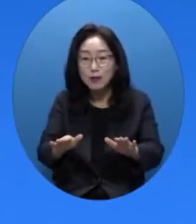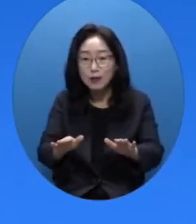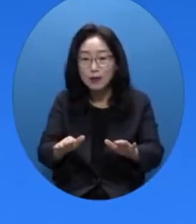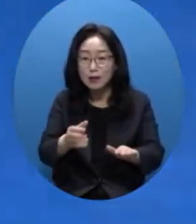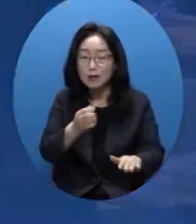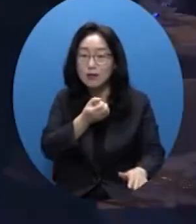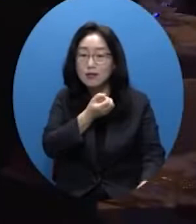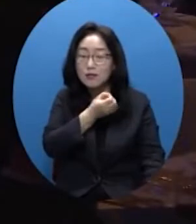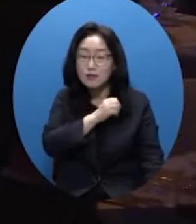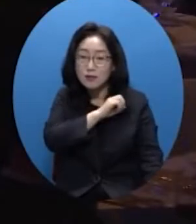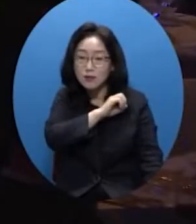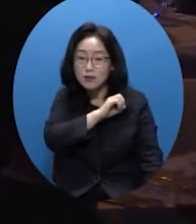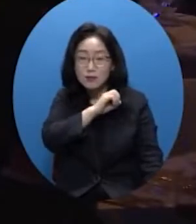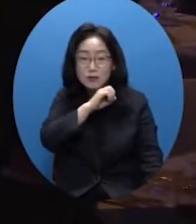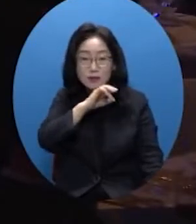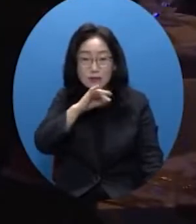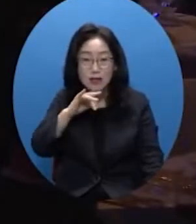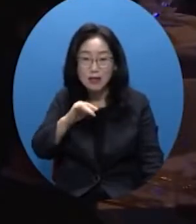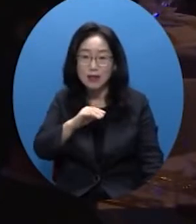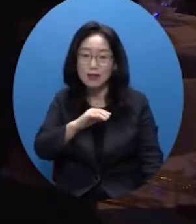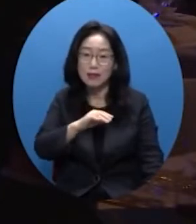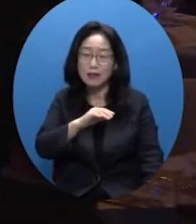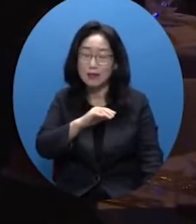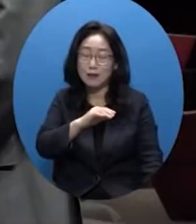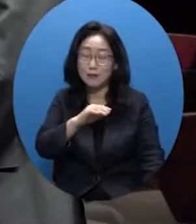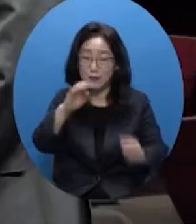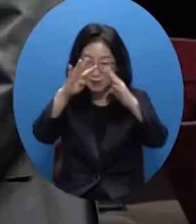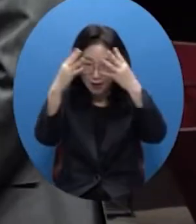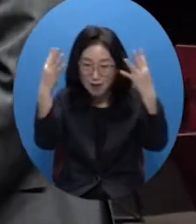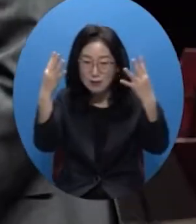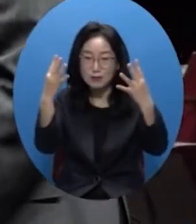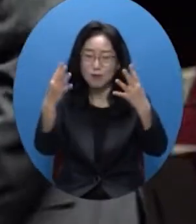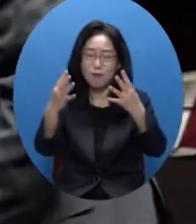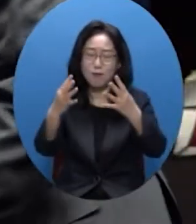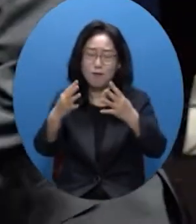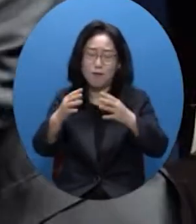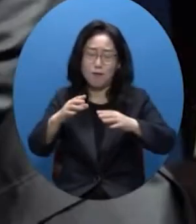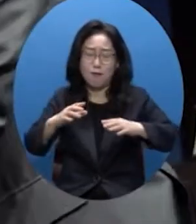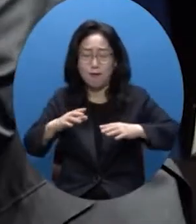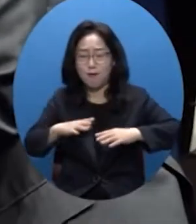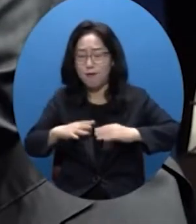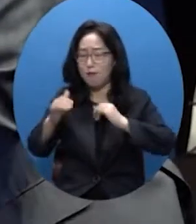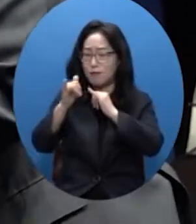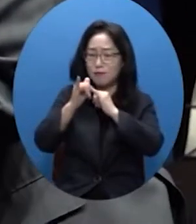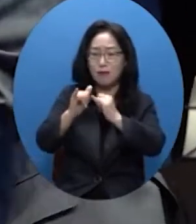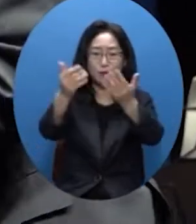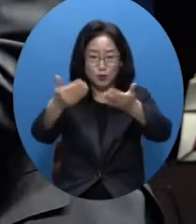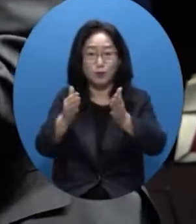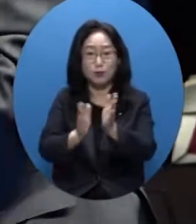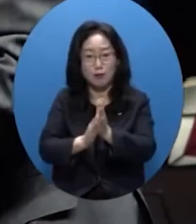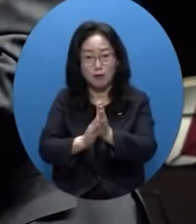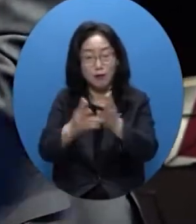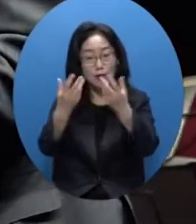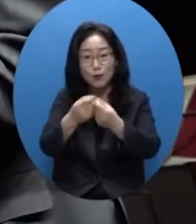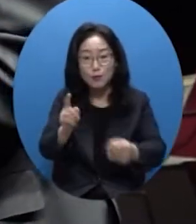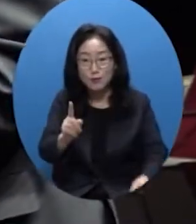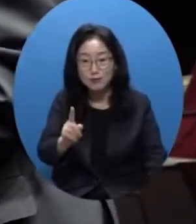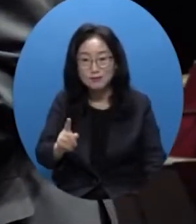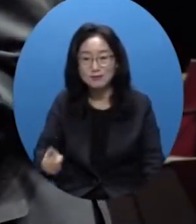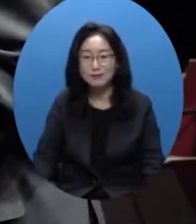날 행사 때 털을 불러서 자랑스러운 연세인 상을 주시더라구요 근데 그 내용을 보니까